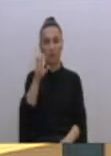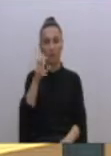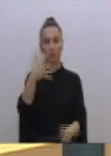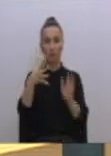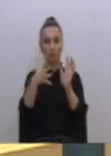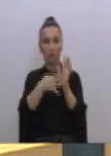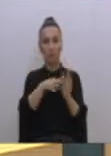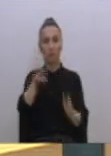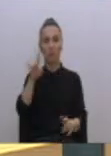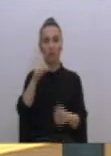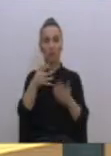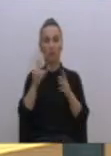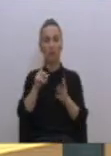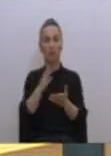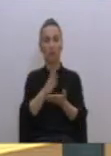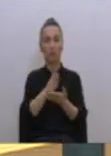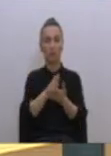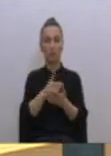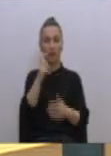19 მილიონ ლარზეთი, რაც არის